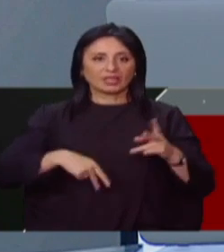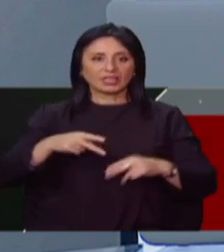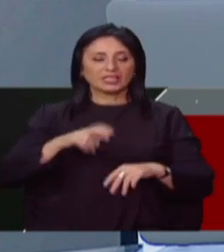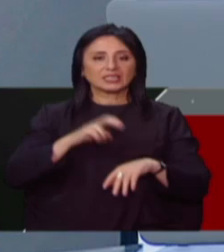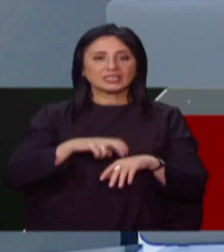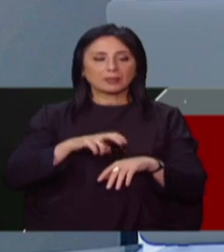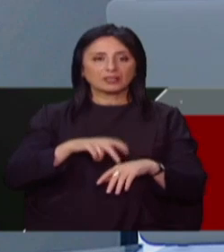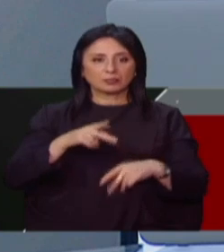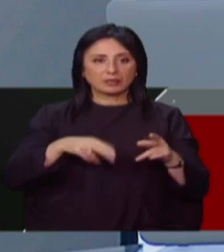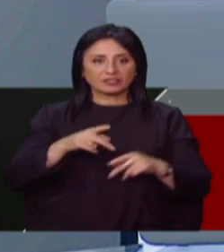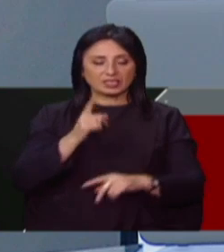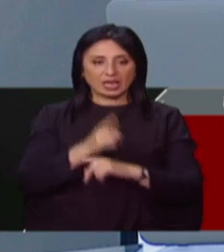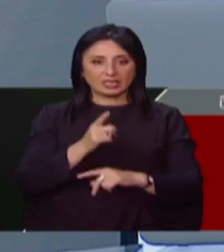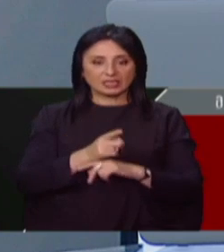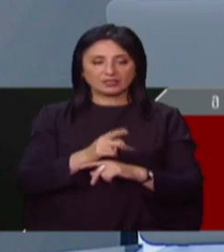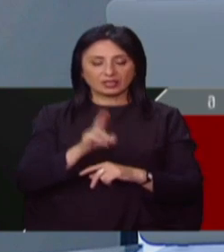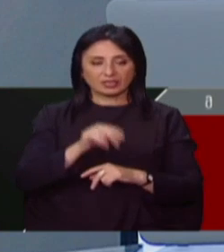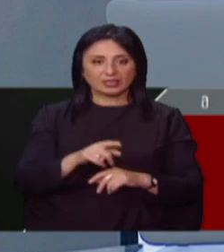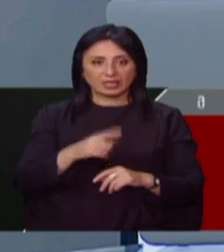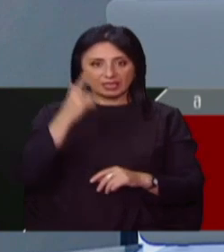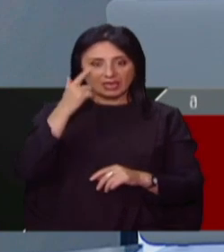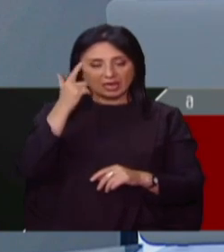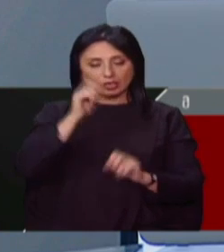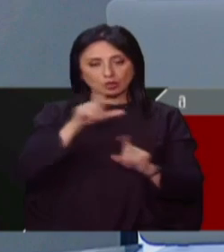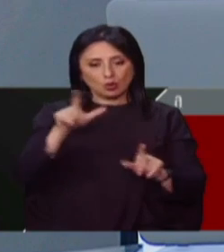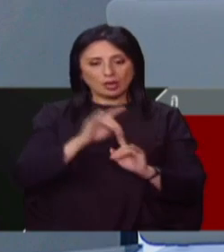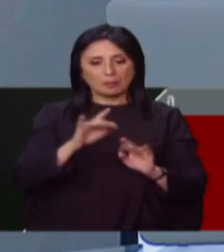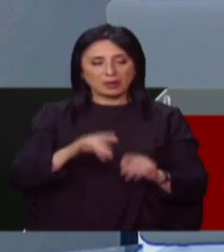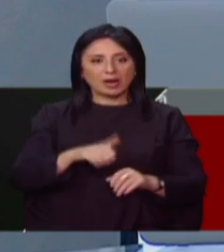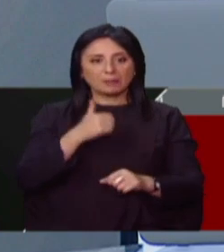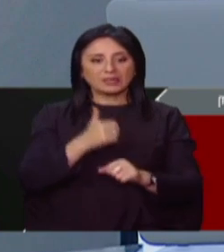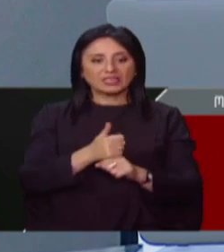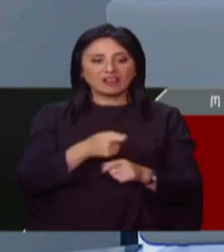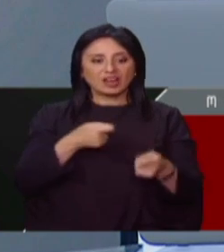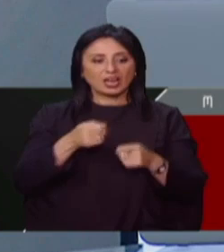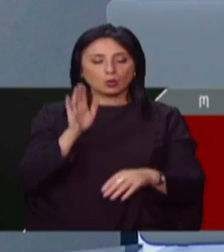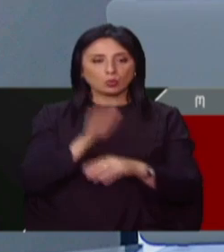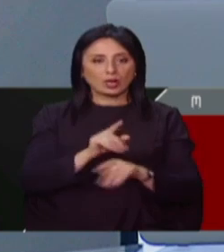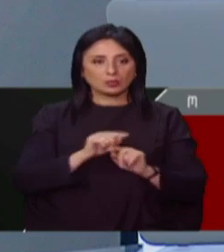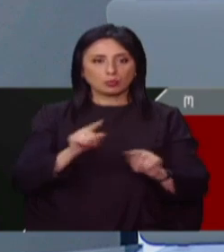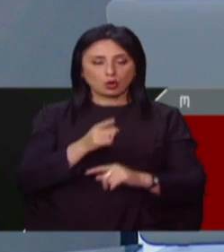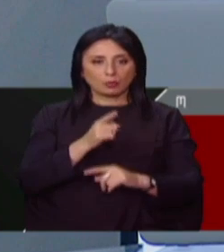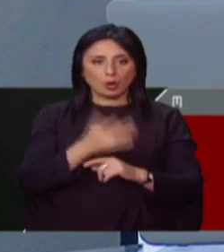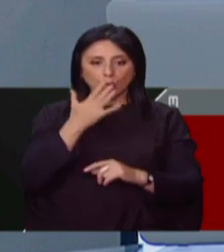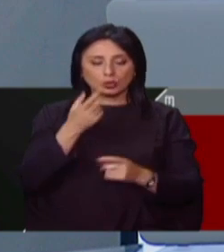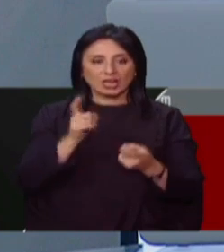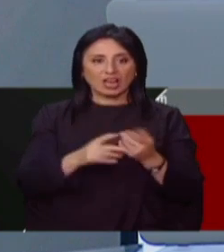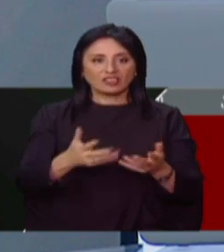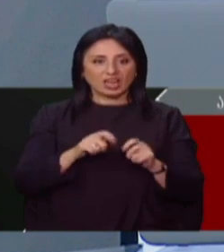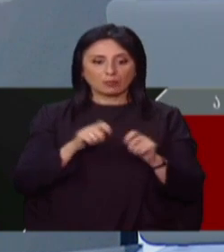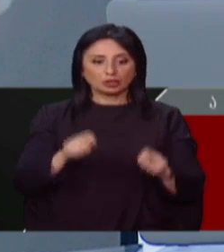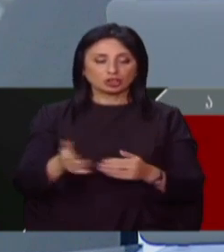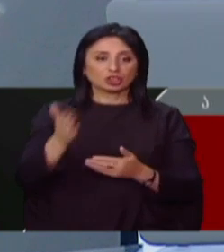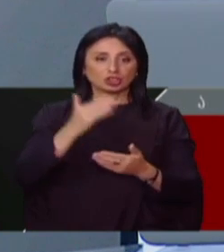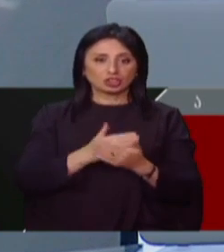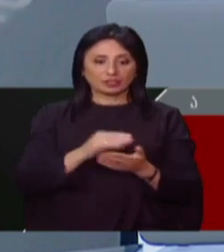სამედიცინო მანიპულაციების აკრძალვას და საგამართლებლო დაწესებულებებისთვის მთელ რიგ რეგულაციებს აწესებს. უცხოური გავლენის გამჭვირვალობის კანონის